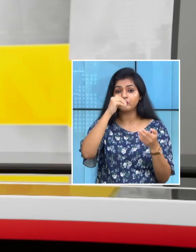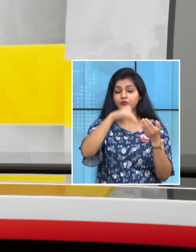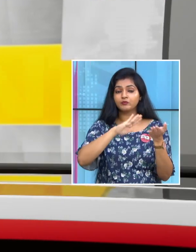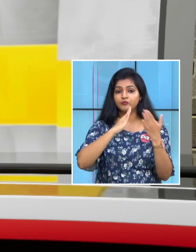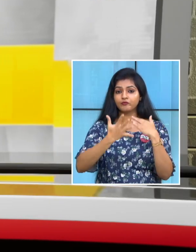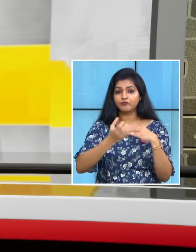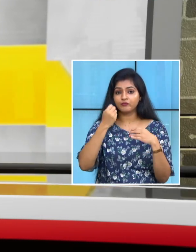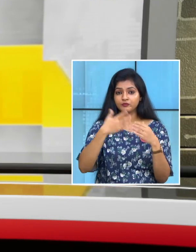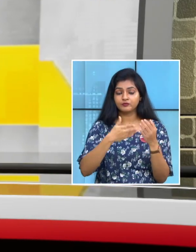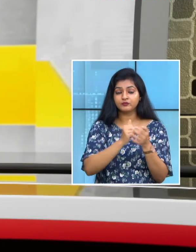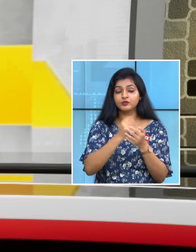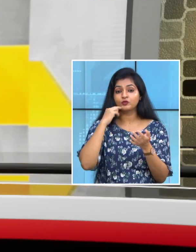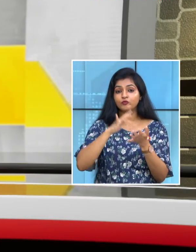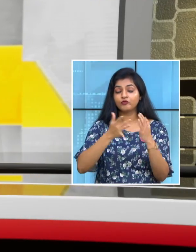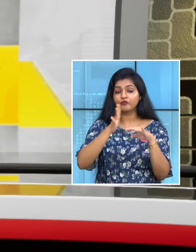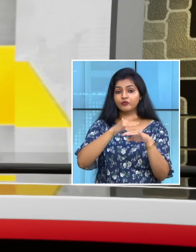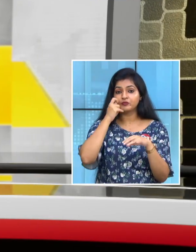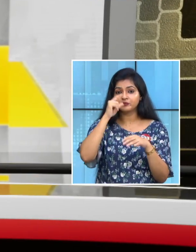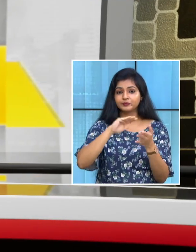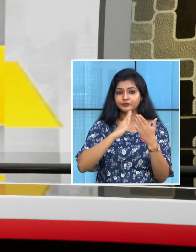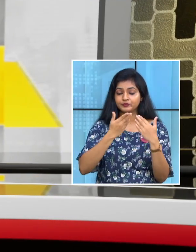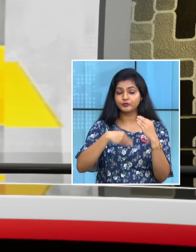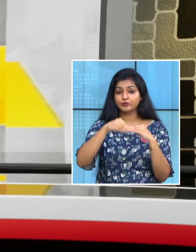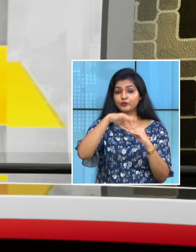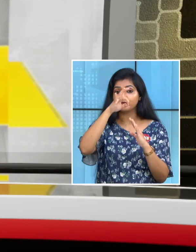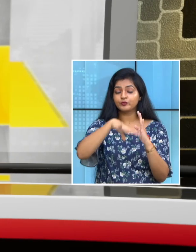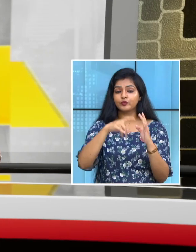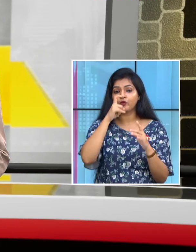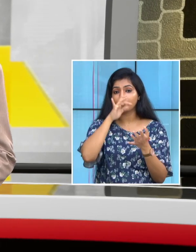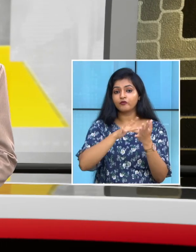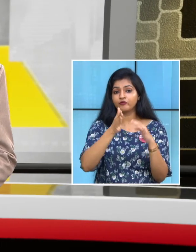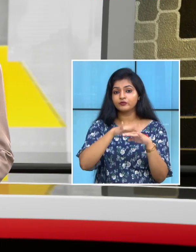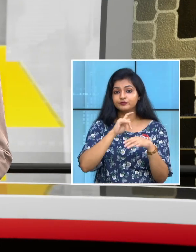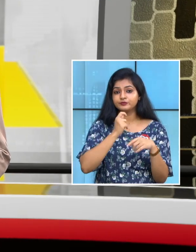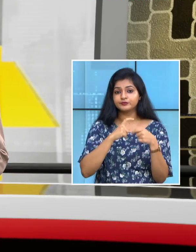സ്വദേശി അജാസ് ഖാനാണ് മരിച്ചത്. ടോബി ജോൺസൺ വിവരങ്ങളുമായി കോട്ടയത്ത് നിന്ന്. ടോബി, എന്താണ് സംഭവിച്ചത്? ടോബി.